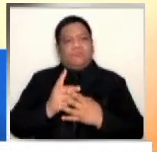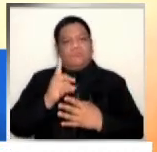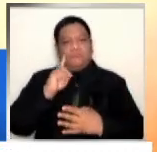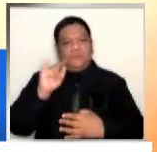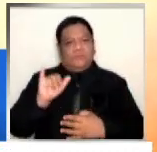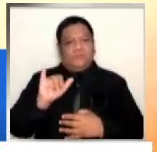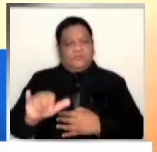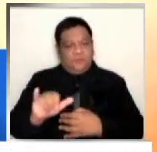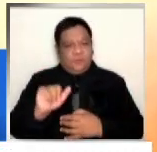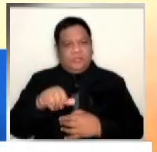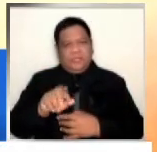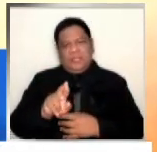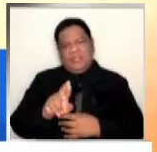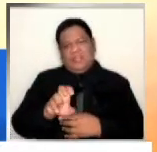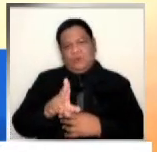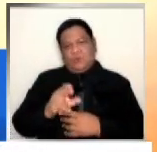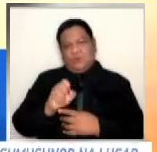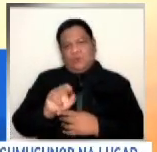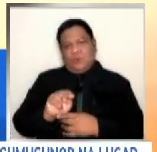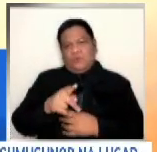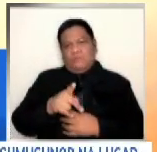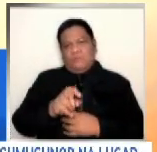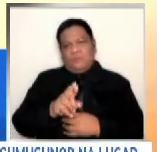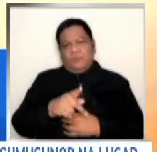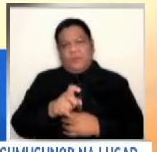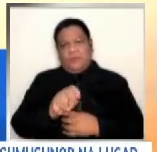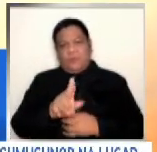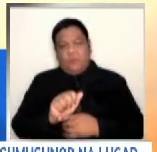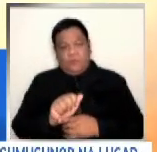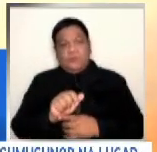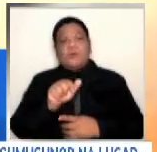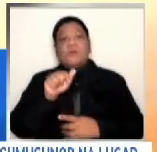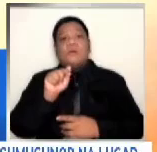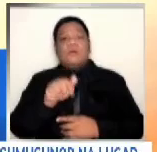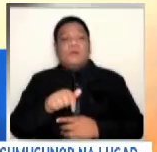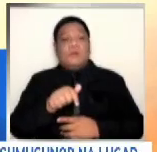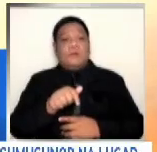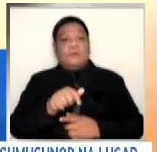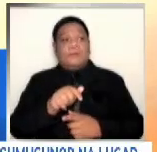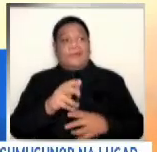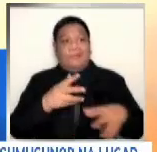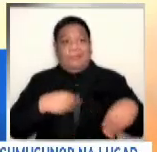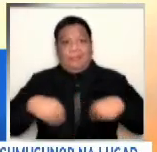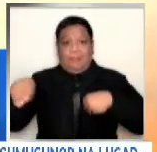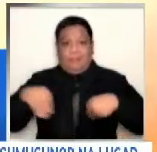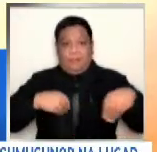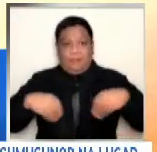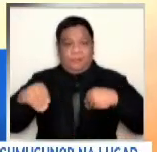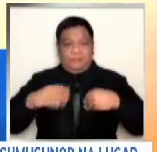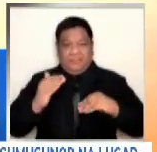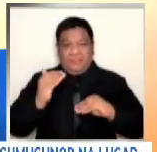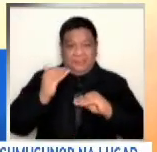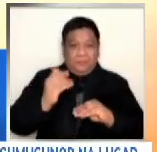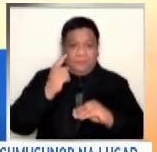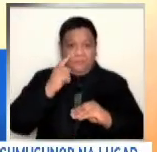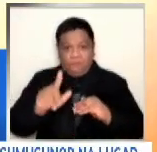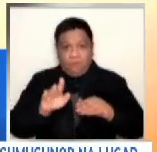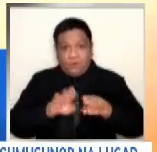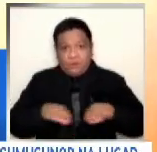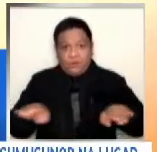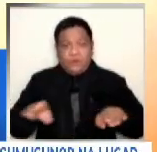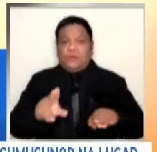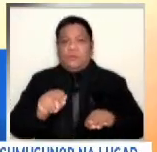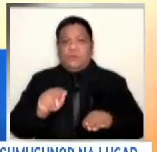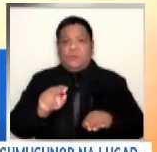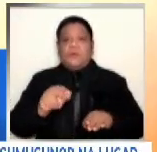sa ilalim ng batas. But that being said, yung trafficking hindi yung lamang limited sa mga bata. Sa ilalim ng